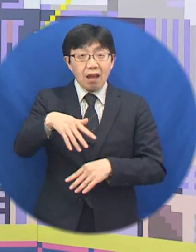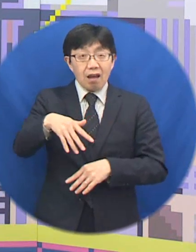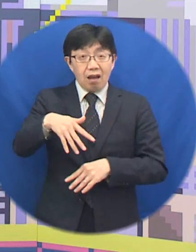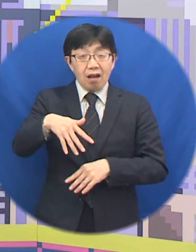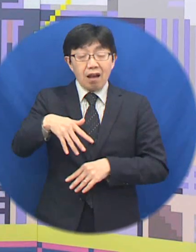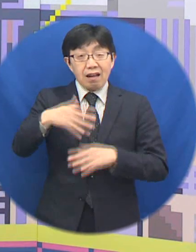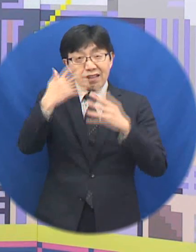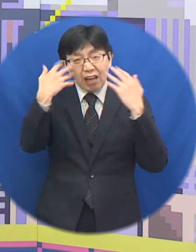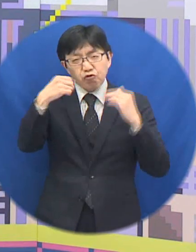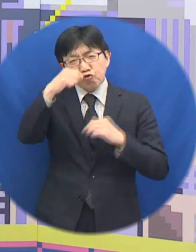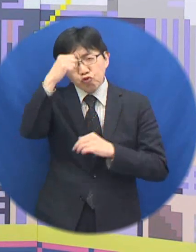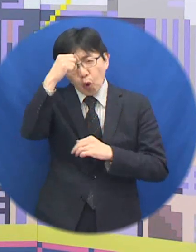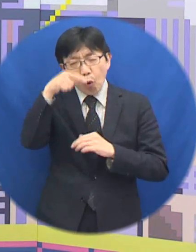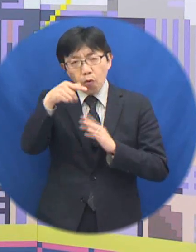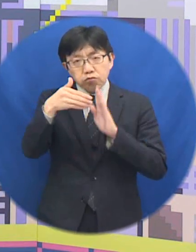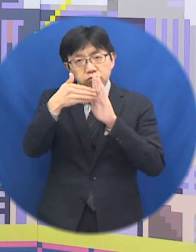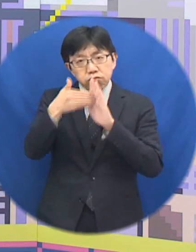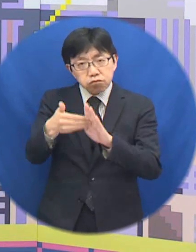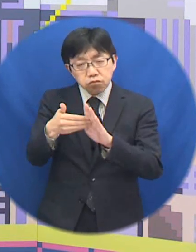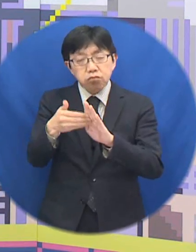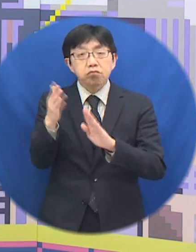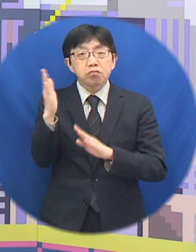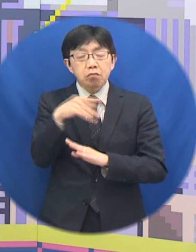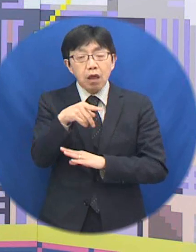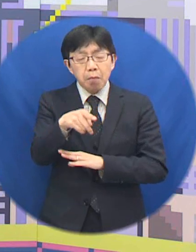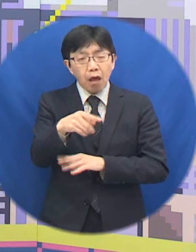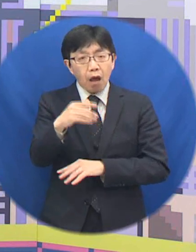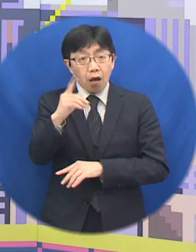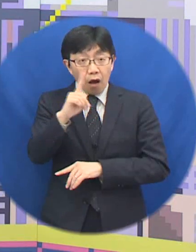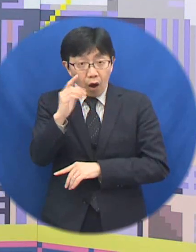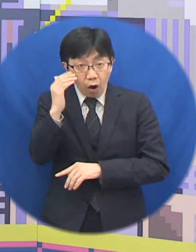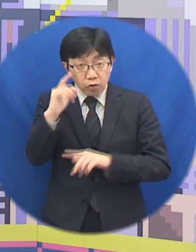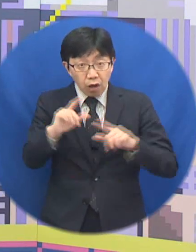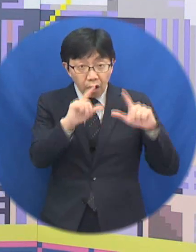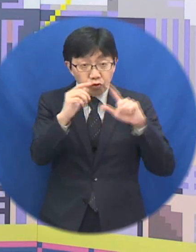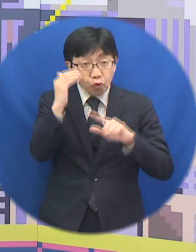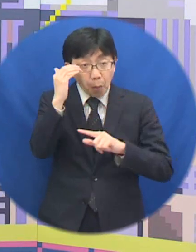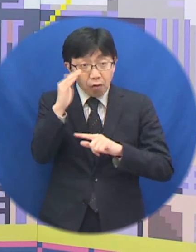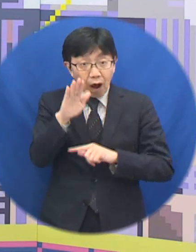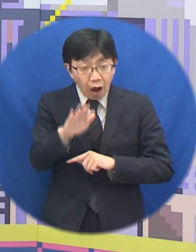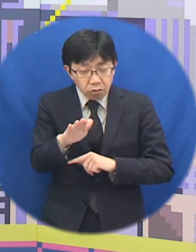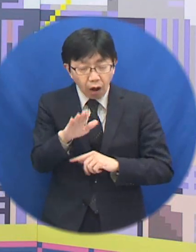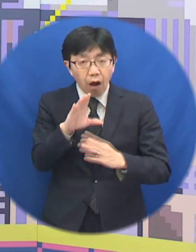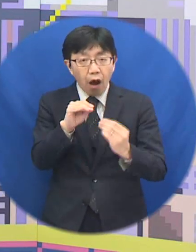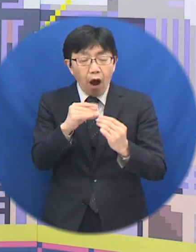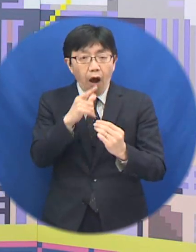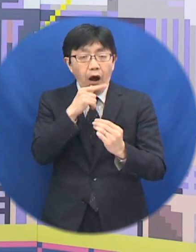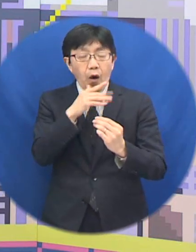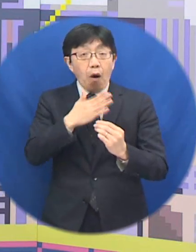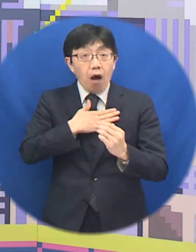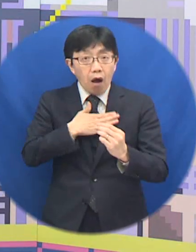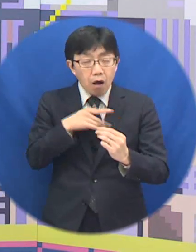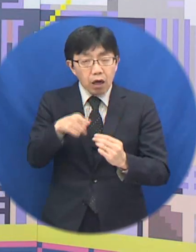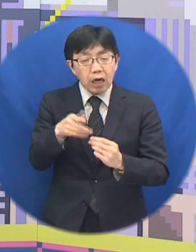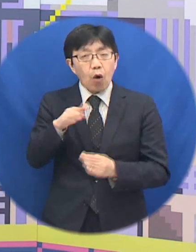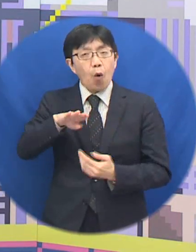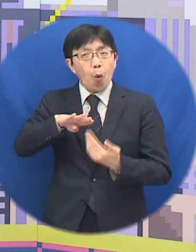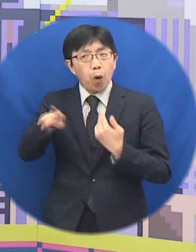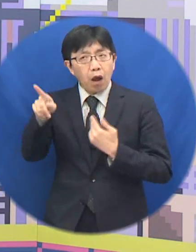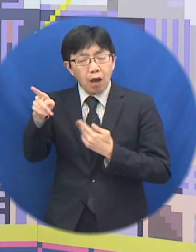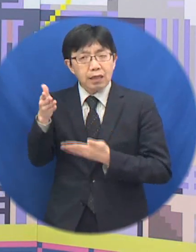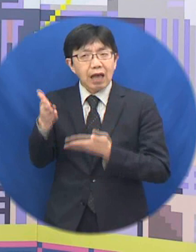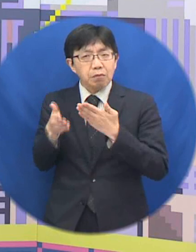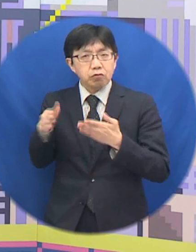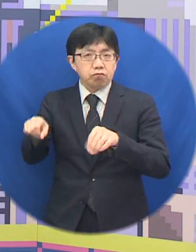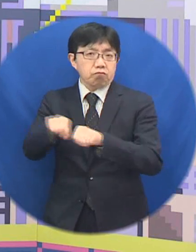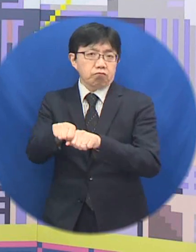そこで何か困りごとをですね、気づいた場合には必要なサービスにつなげていくということも行っています。はい、で今年度